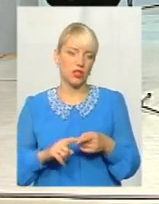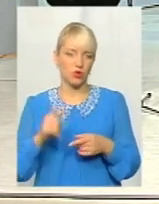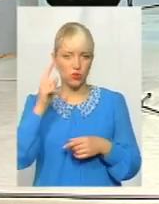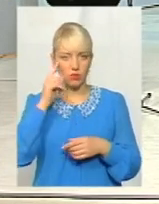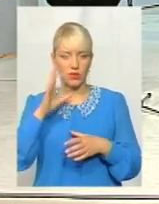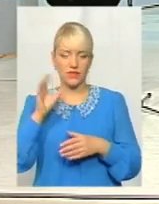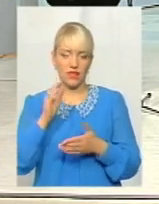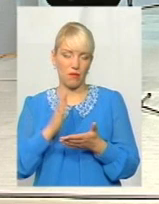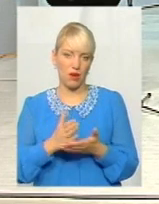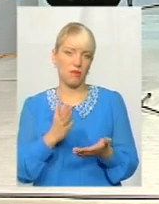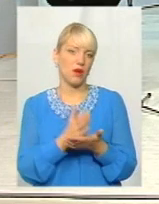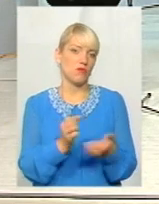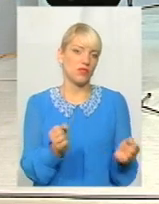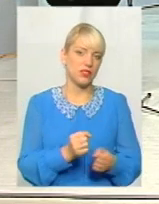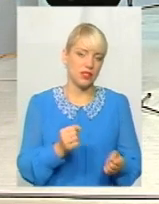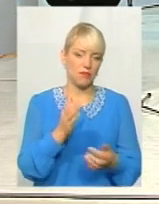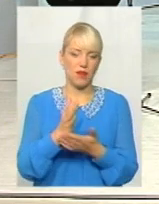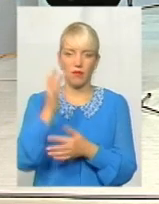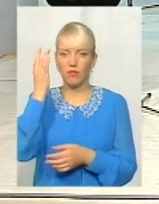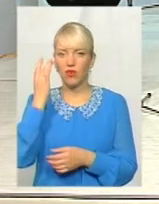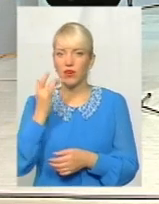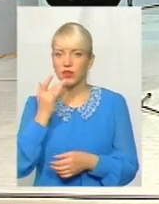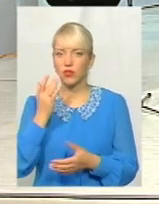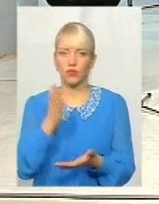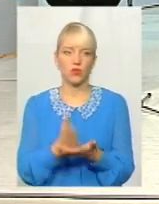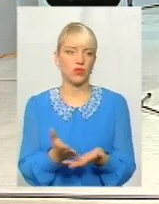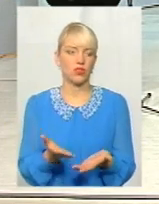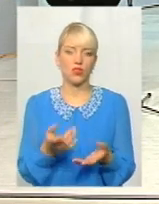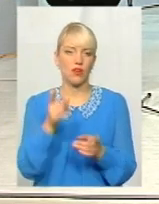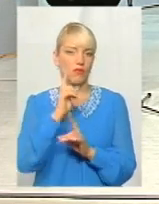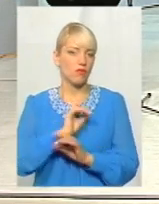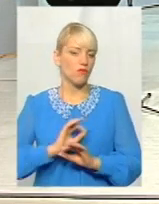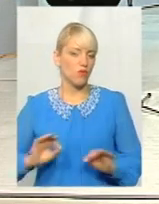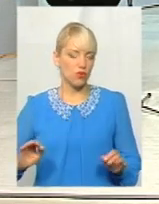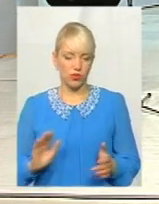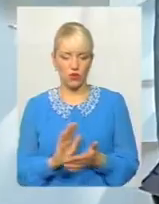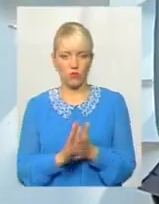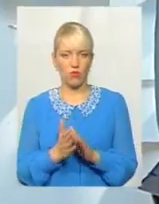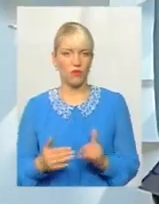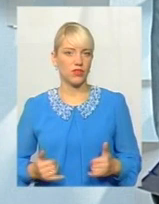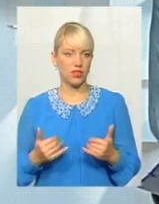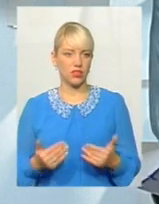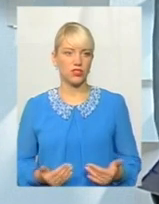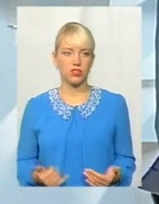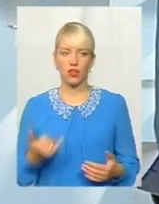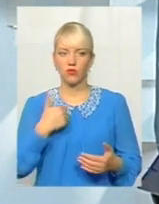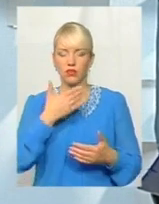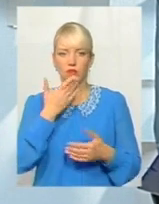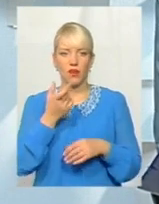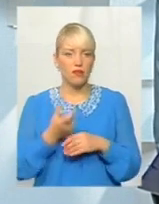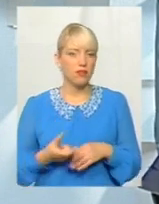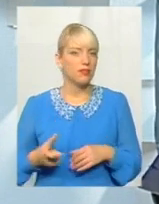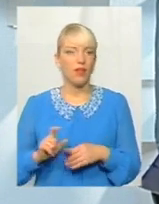Маємо зиму, маємо літо, маємо комфортні умови для життя, не маємо там над